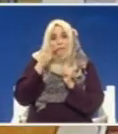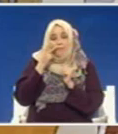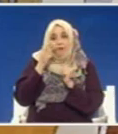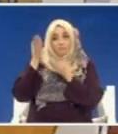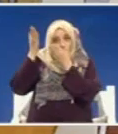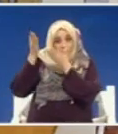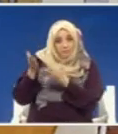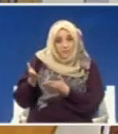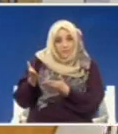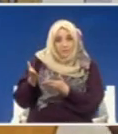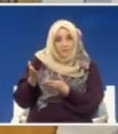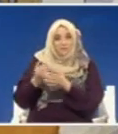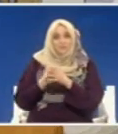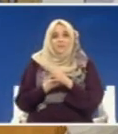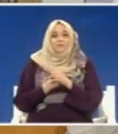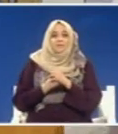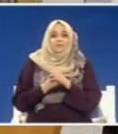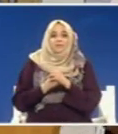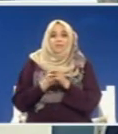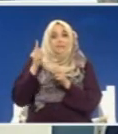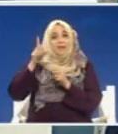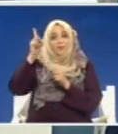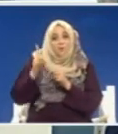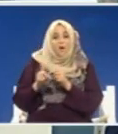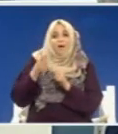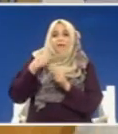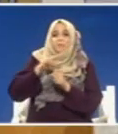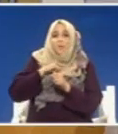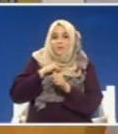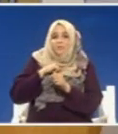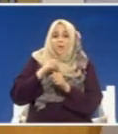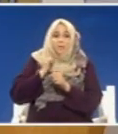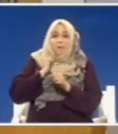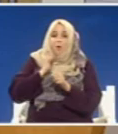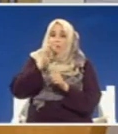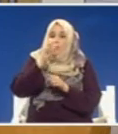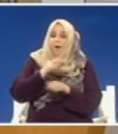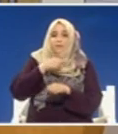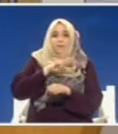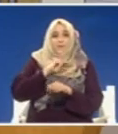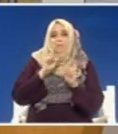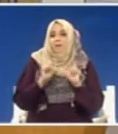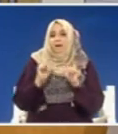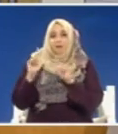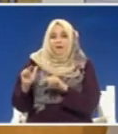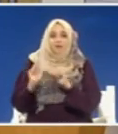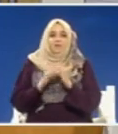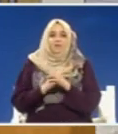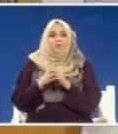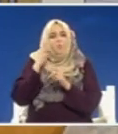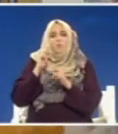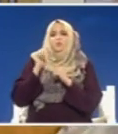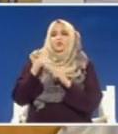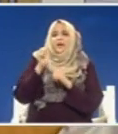هول القريب منها، وهي حقوقه وهي واجباته، وهي أمها وحقوقها واجباتها، حتى تعطي كل ذي